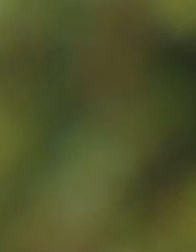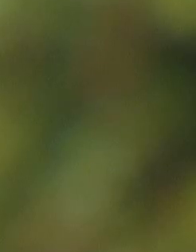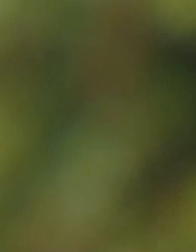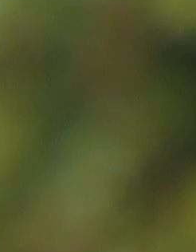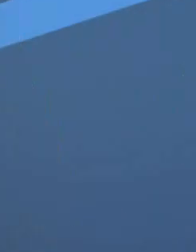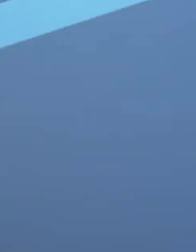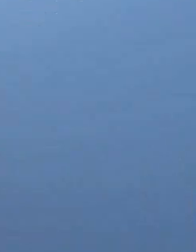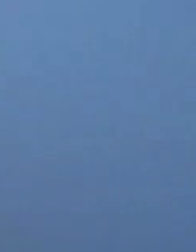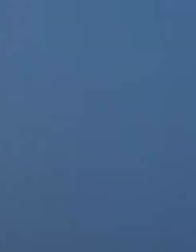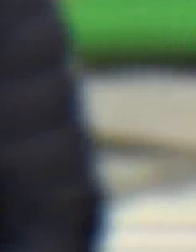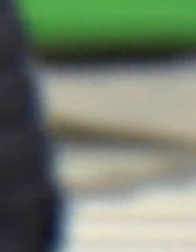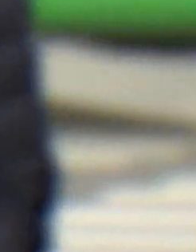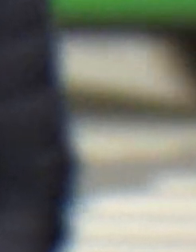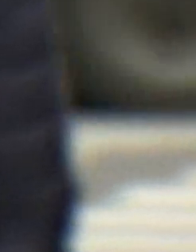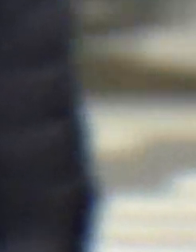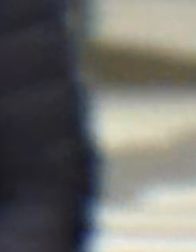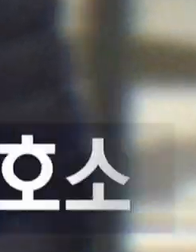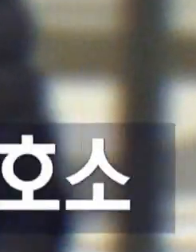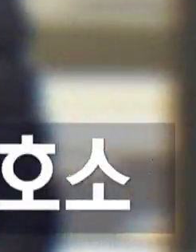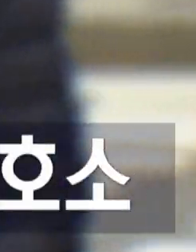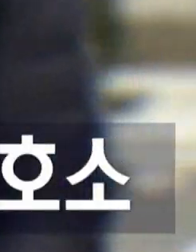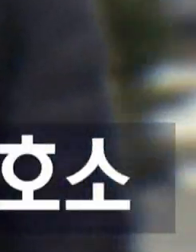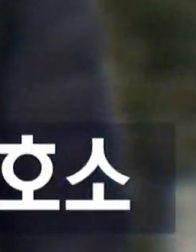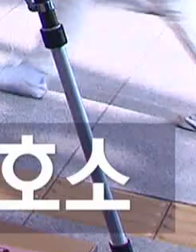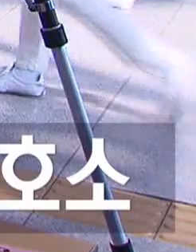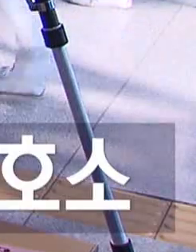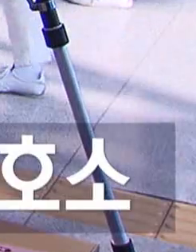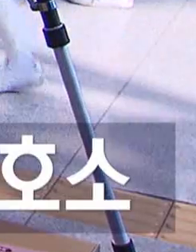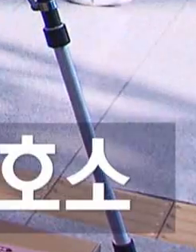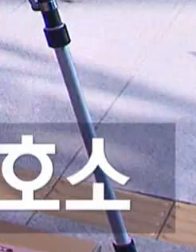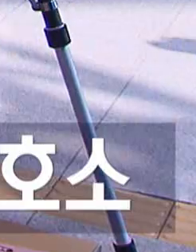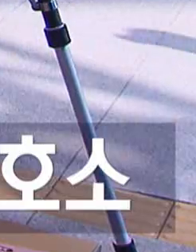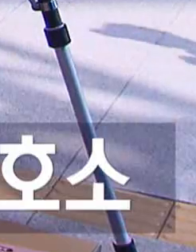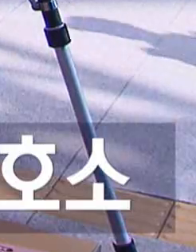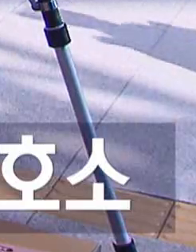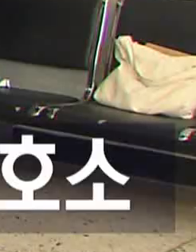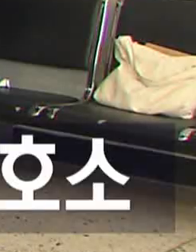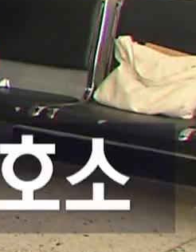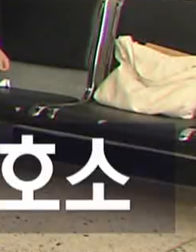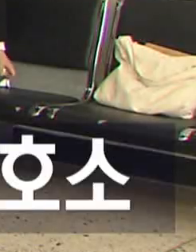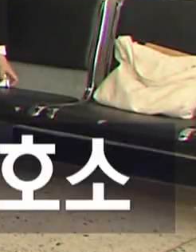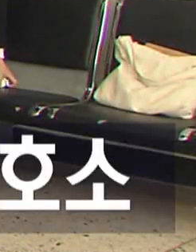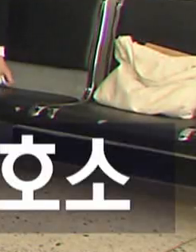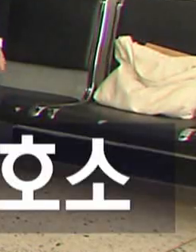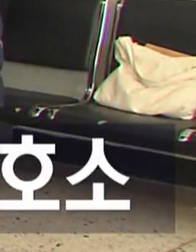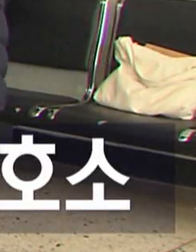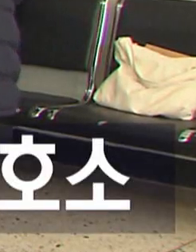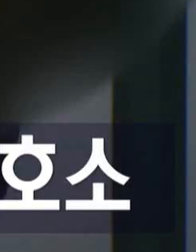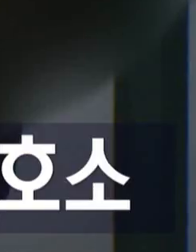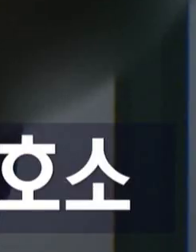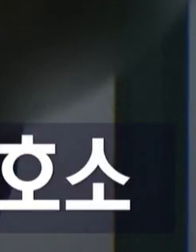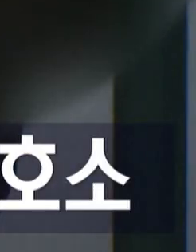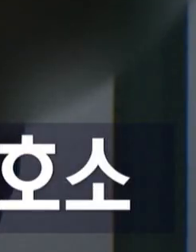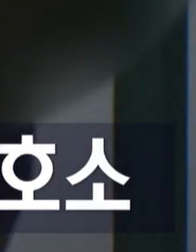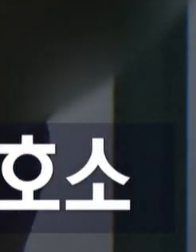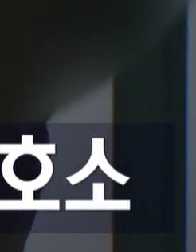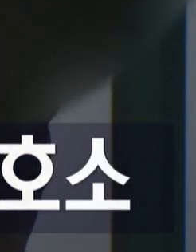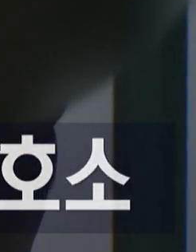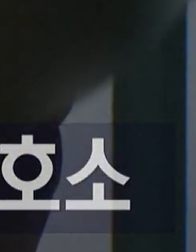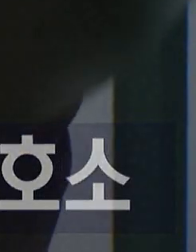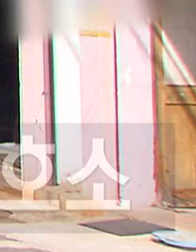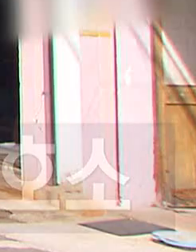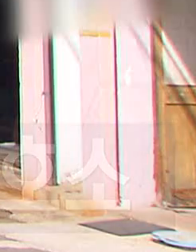취소하고 있습니다. 코로나19 사태로 총선 후보자들도 대책 마련을 호소하고 있습니다. 아예